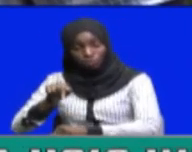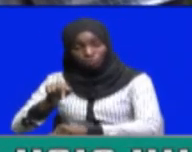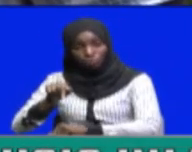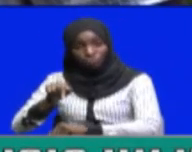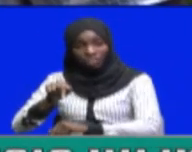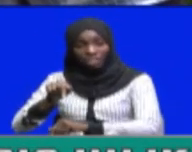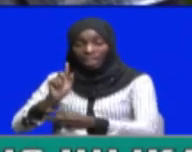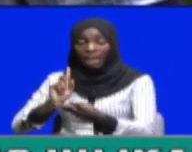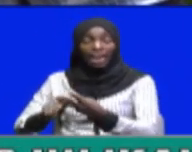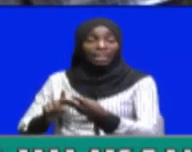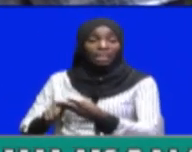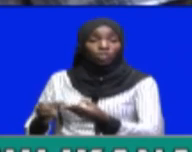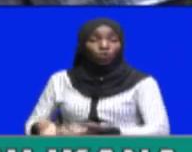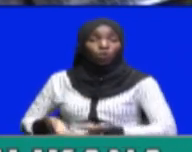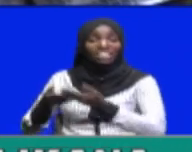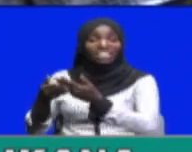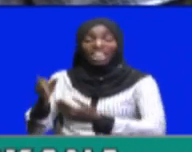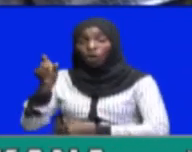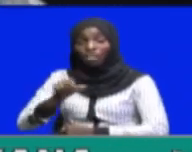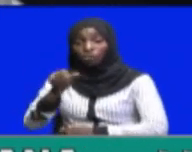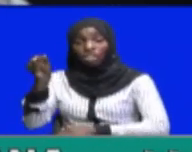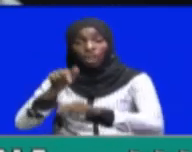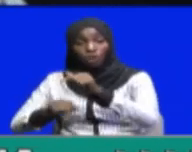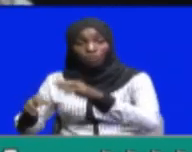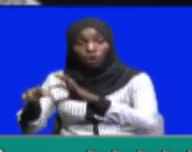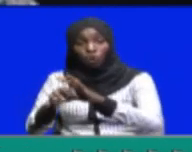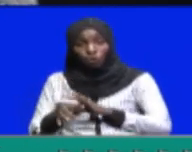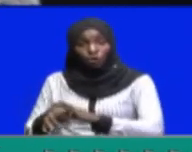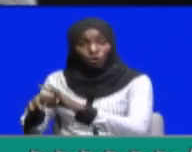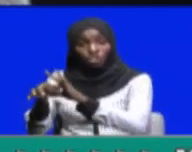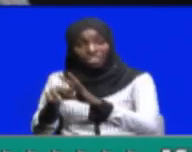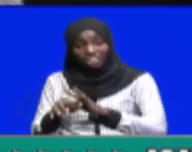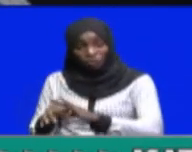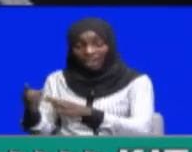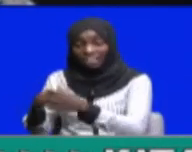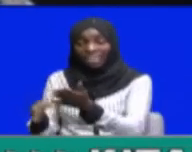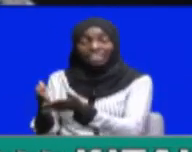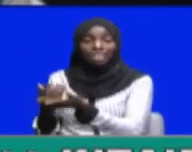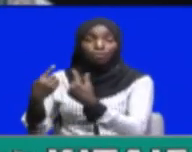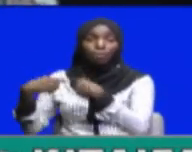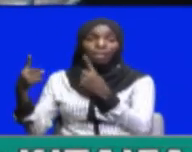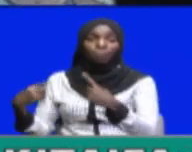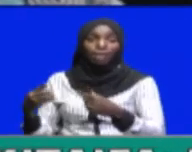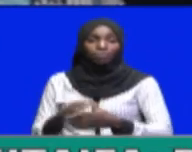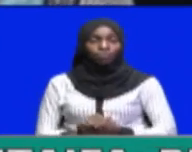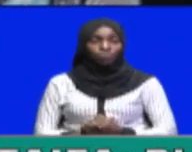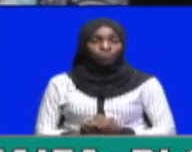kusaidia watu wenye ulemavu kushiriki shughuli mbalimbali. Umoja wa watu wenye ulemavu Zanzibar umeanzishwa mwaka